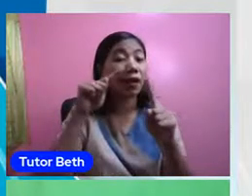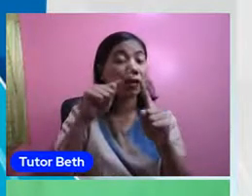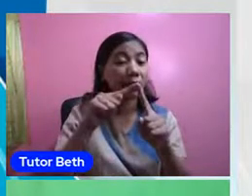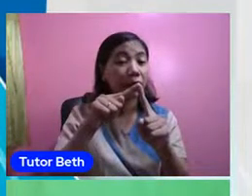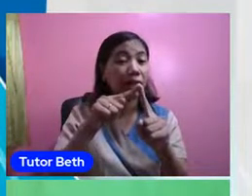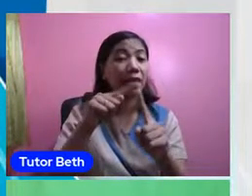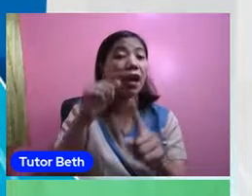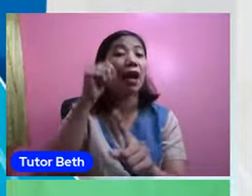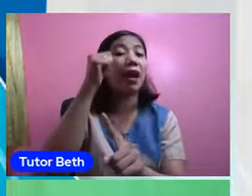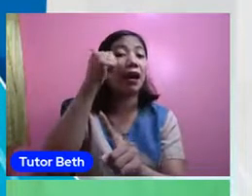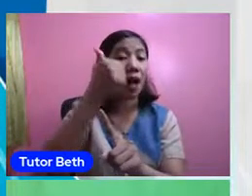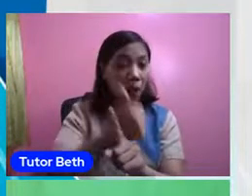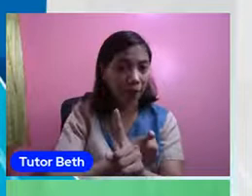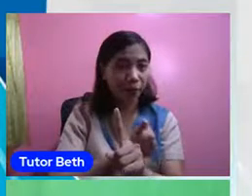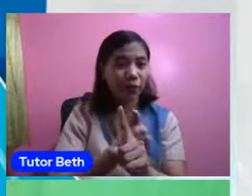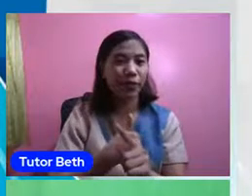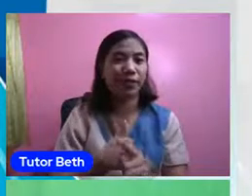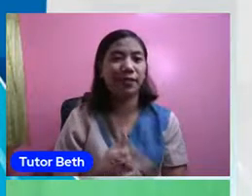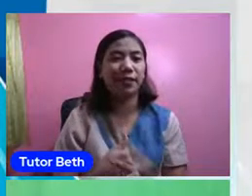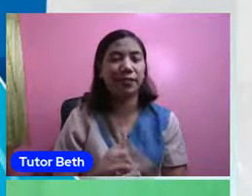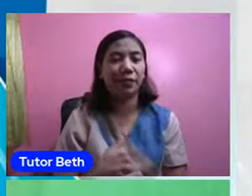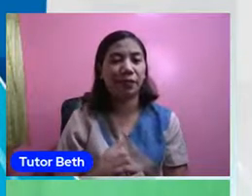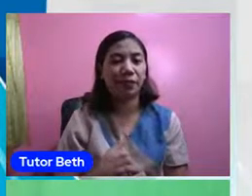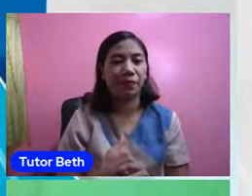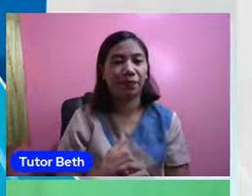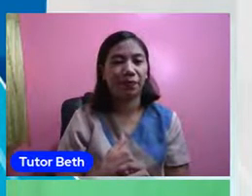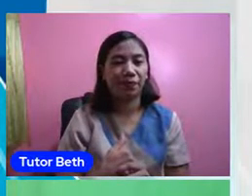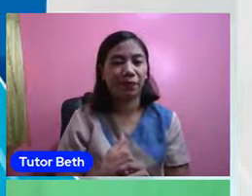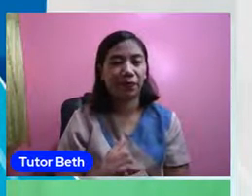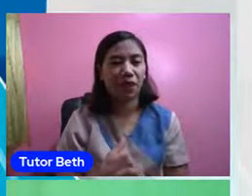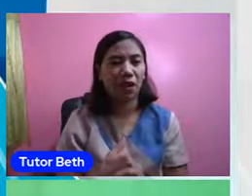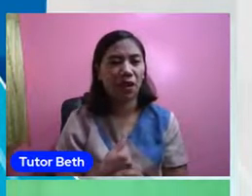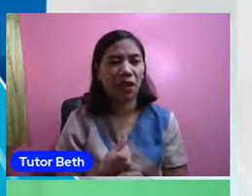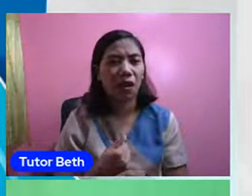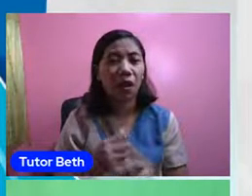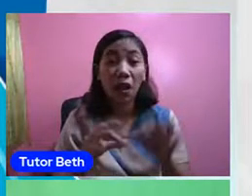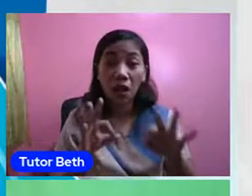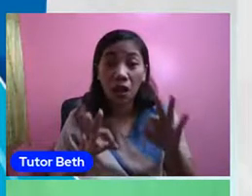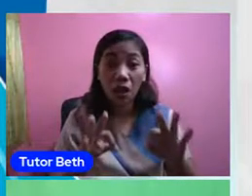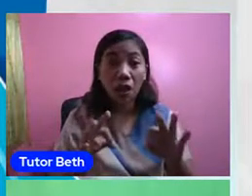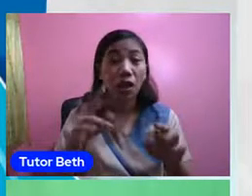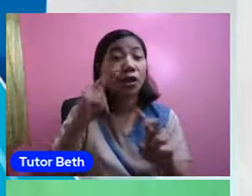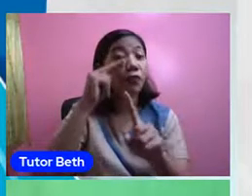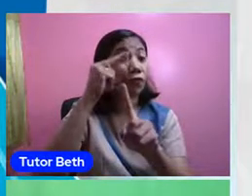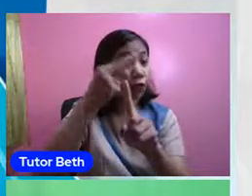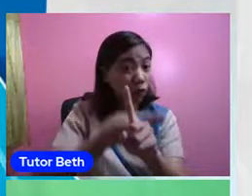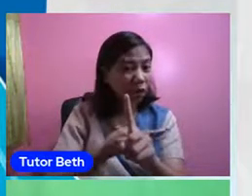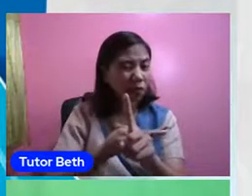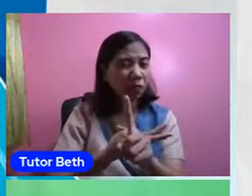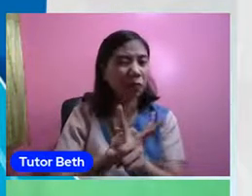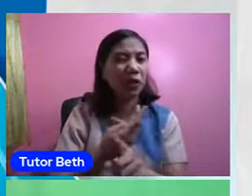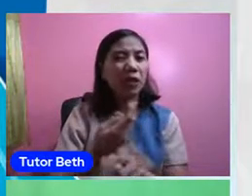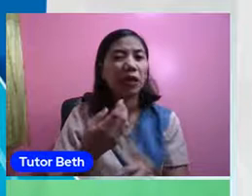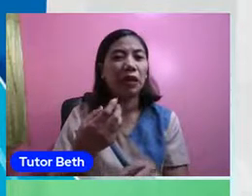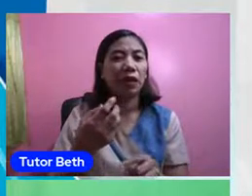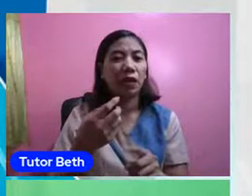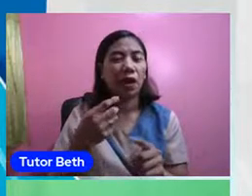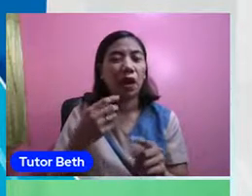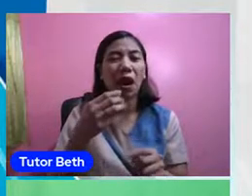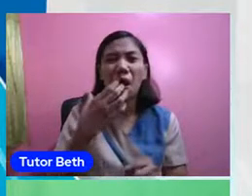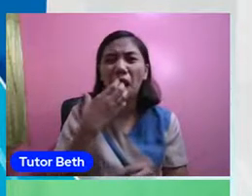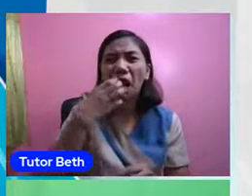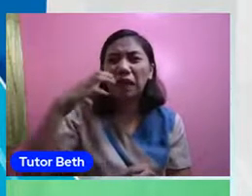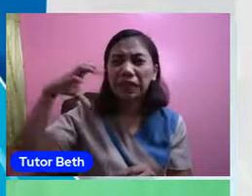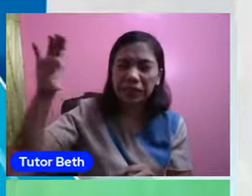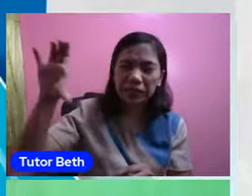Abril. Okay. So, tatandaan nyo, pag Nobyembre at Abril, mainit, ang nararamdaman natin, ibig sabihin,